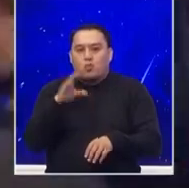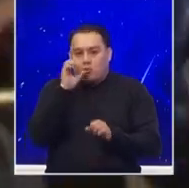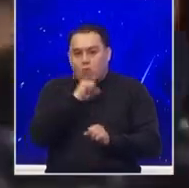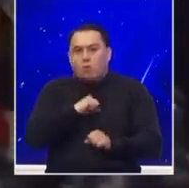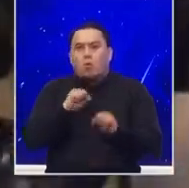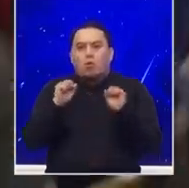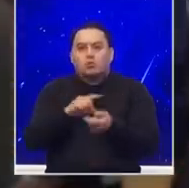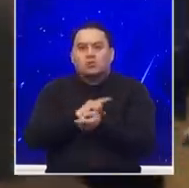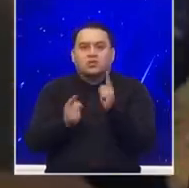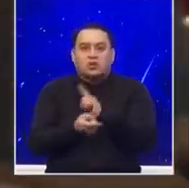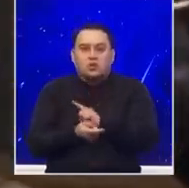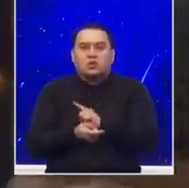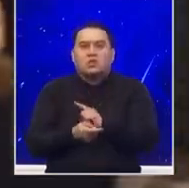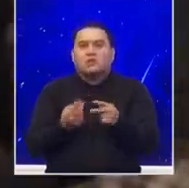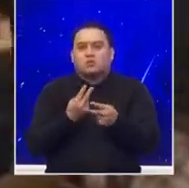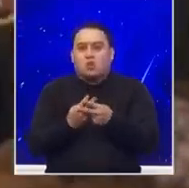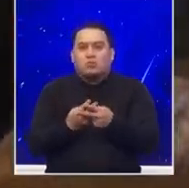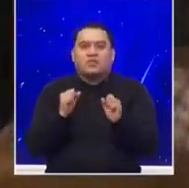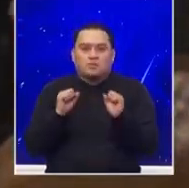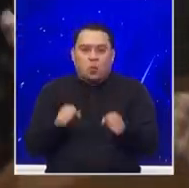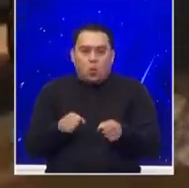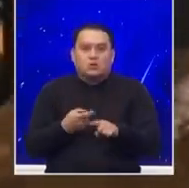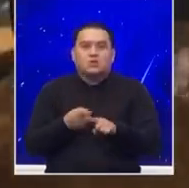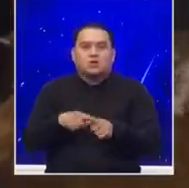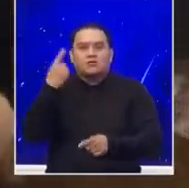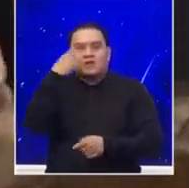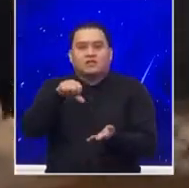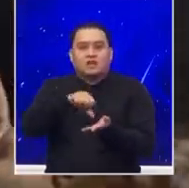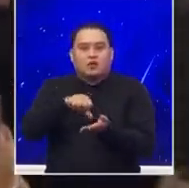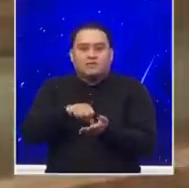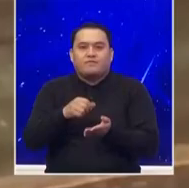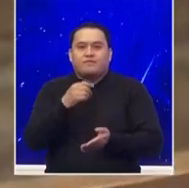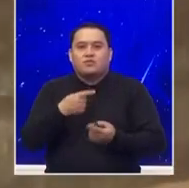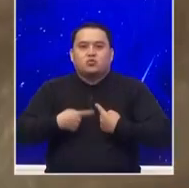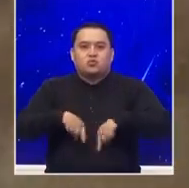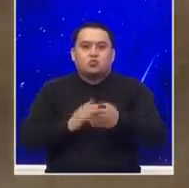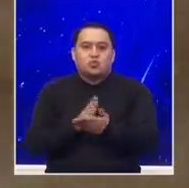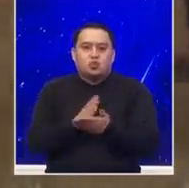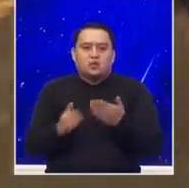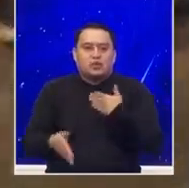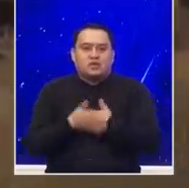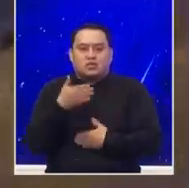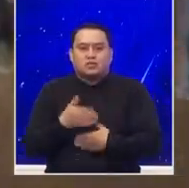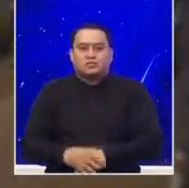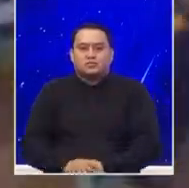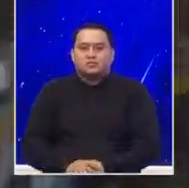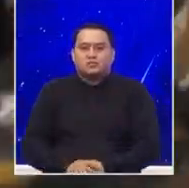могут изменить условный срок заключения на реальный. С такой инициативой выступила Федеральная служба исполнения наказаний.